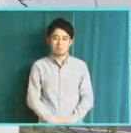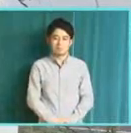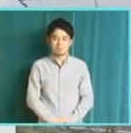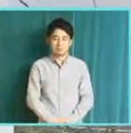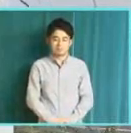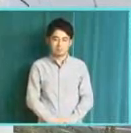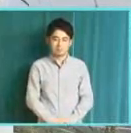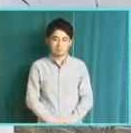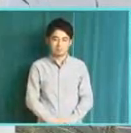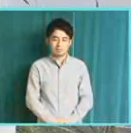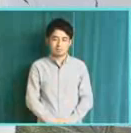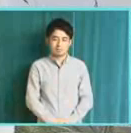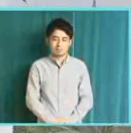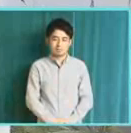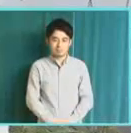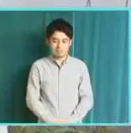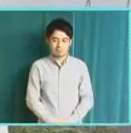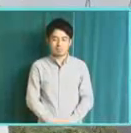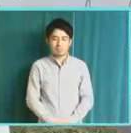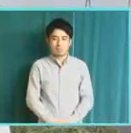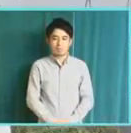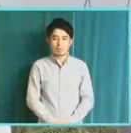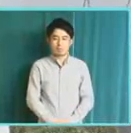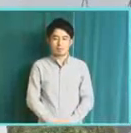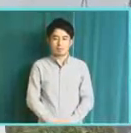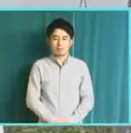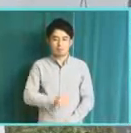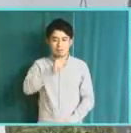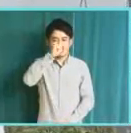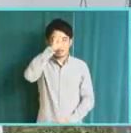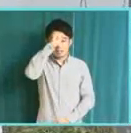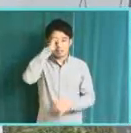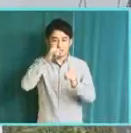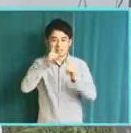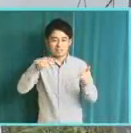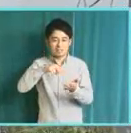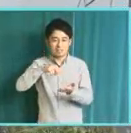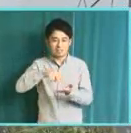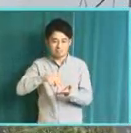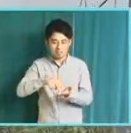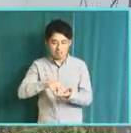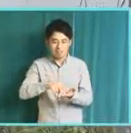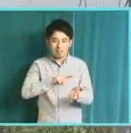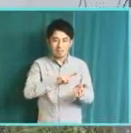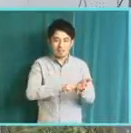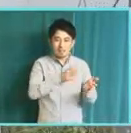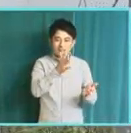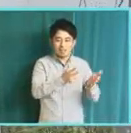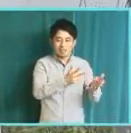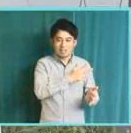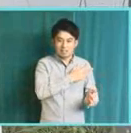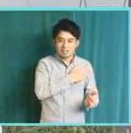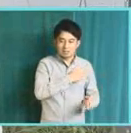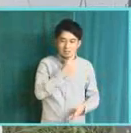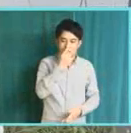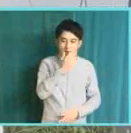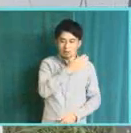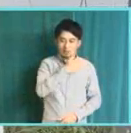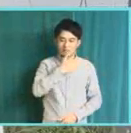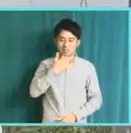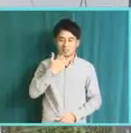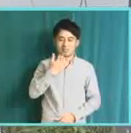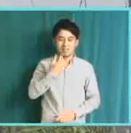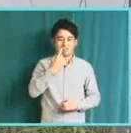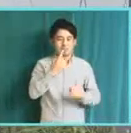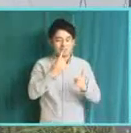。 はい、私はそうですね、患者さんって看護師さんとなかなか見